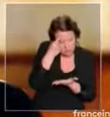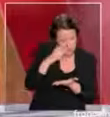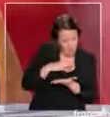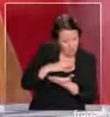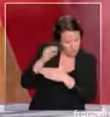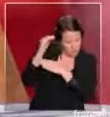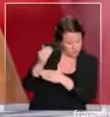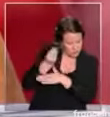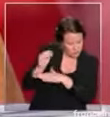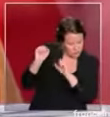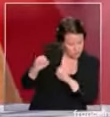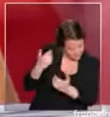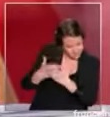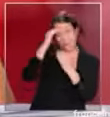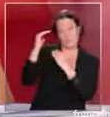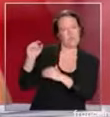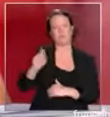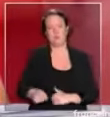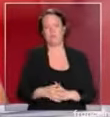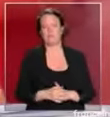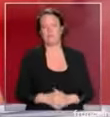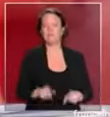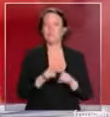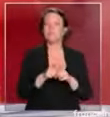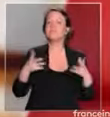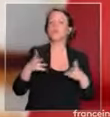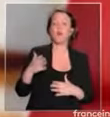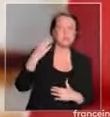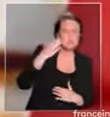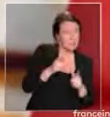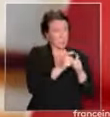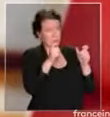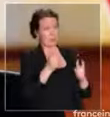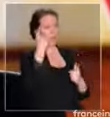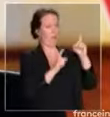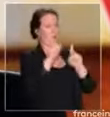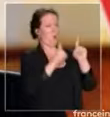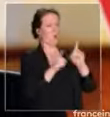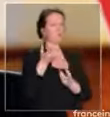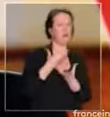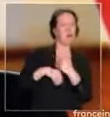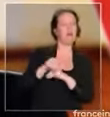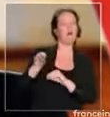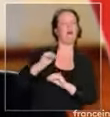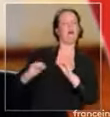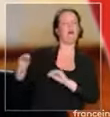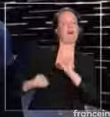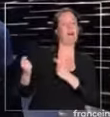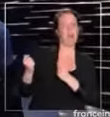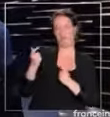bon sens de privilégier l'enracinement à la spéculation le localisme nos globalisme la